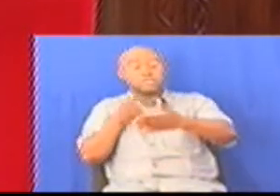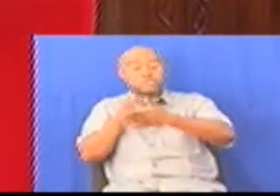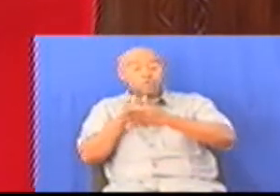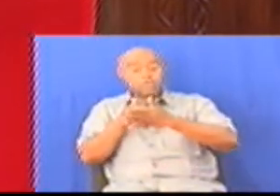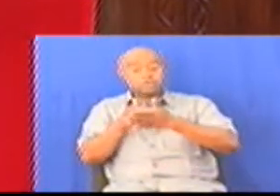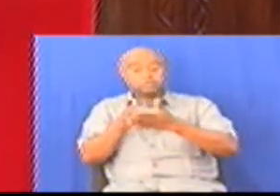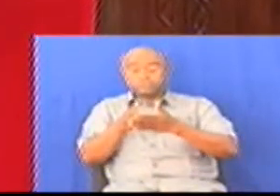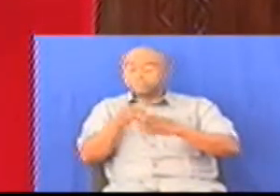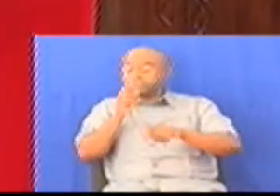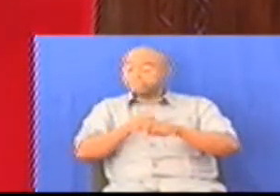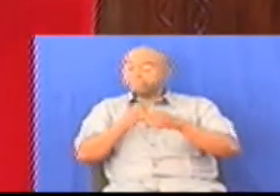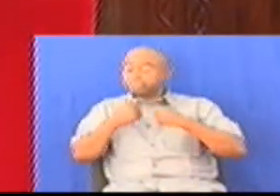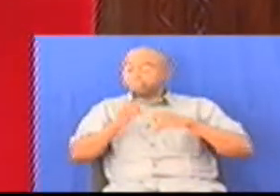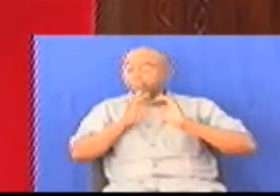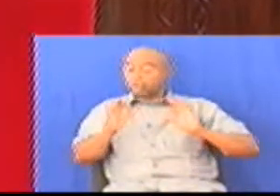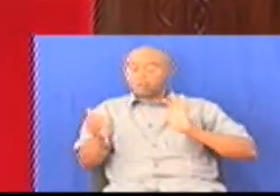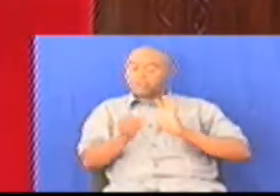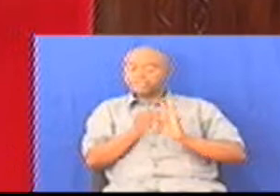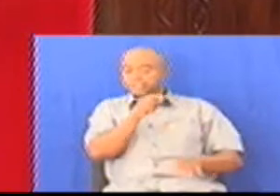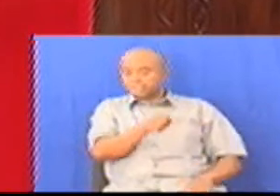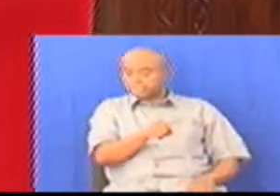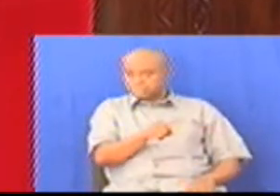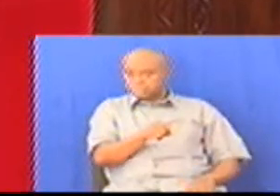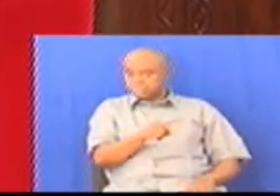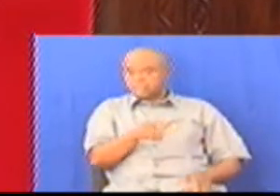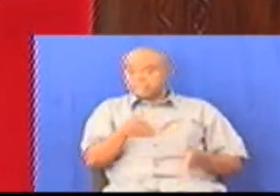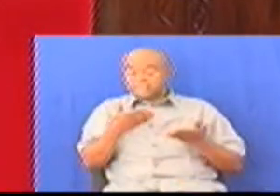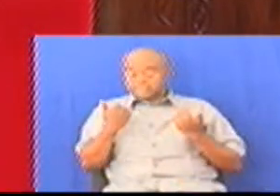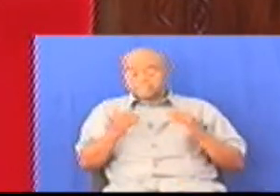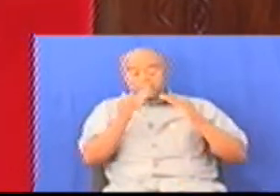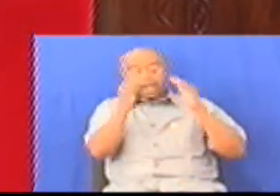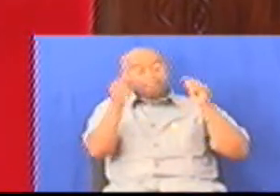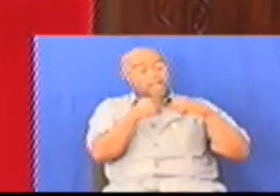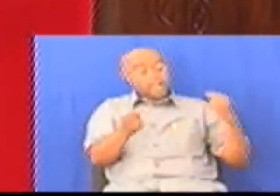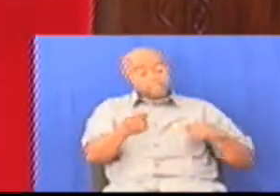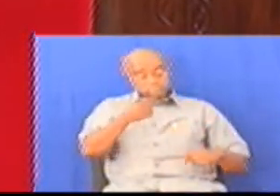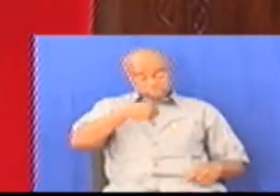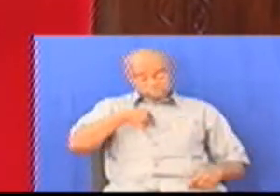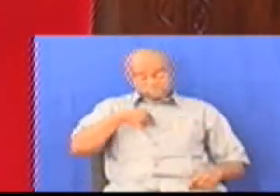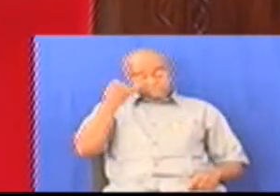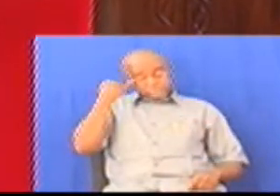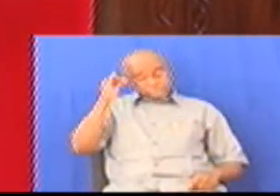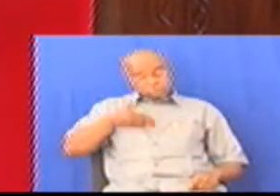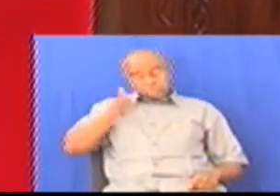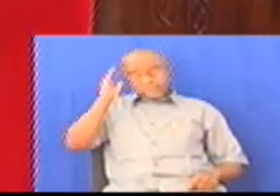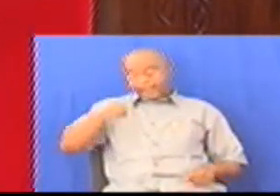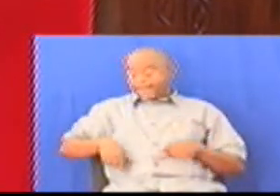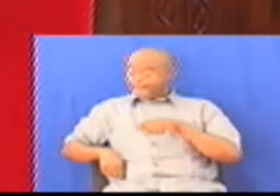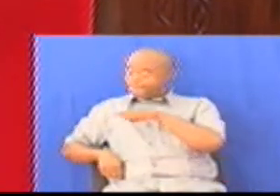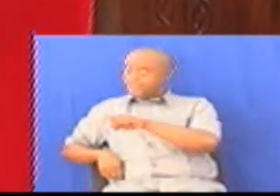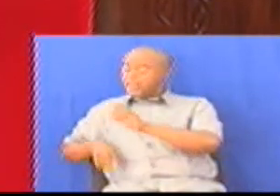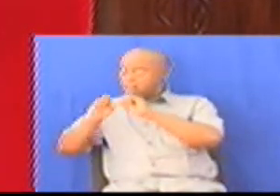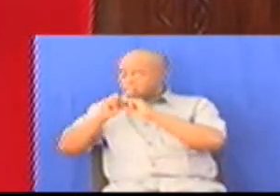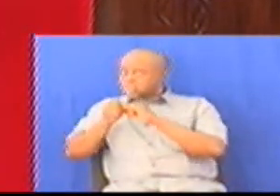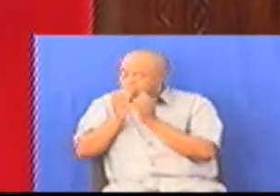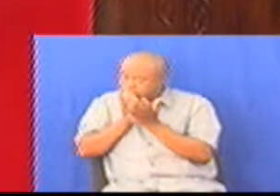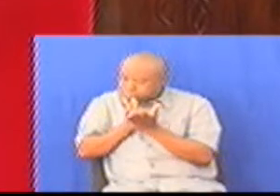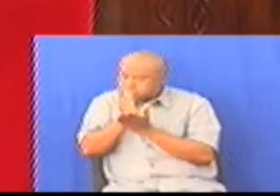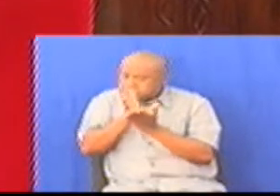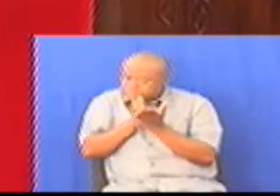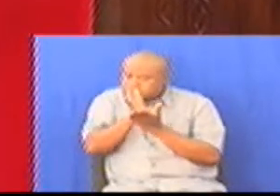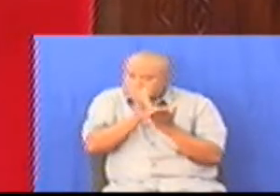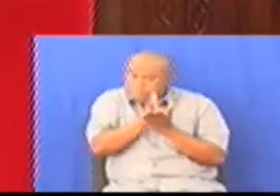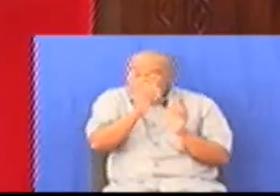utekelezaji bora wa sheria hii. Kwa sababu hiyo, kambi rasmi ya upinzani bungeni inaishauri serikali kupitia upya maeneo yote